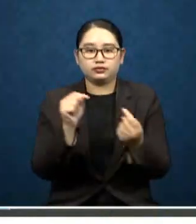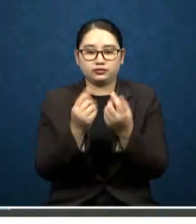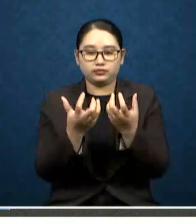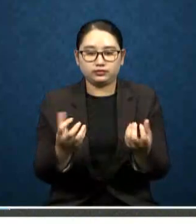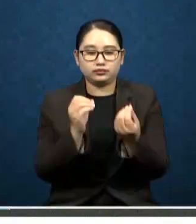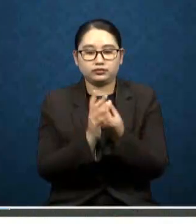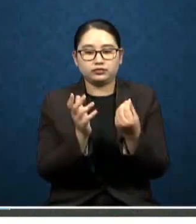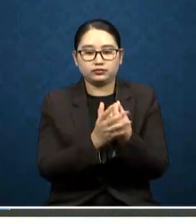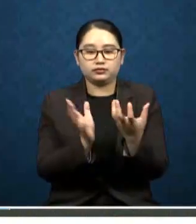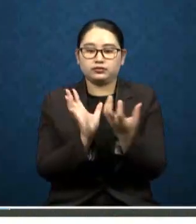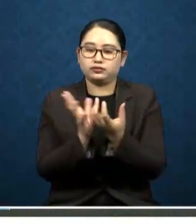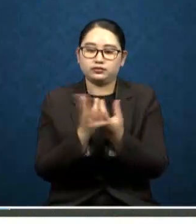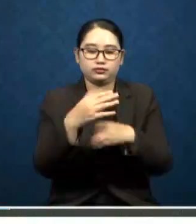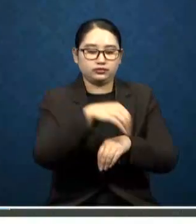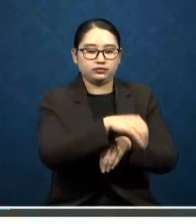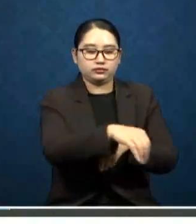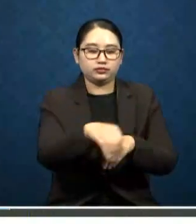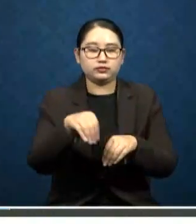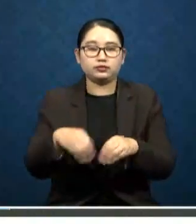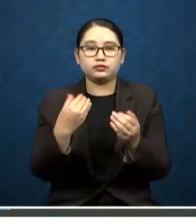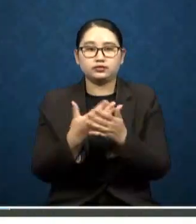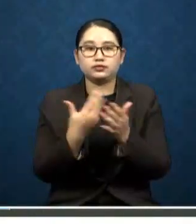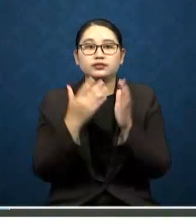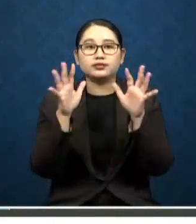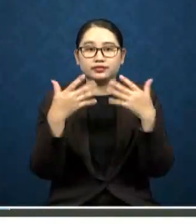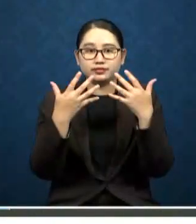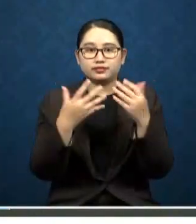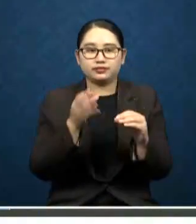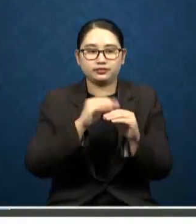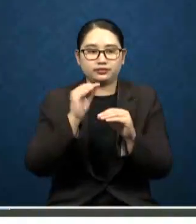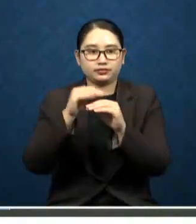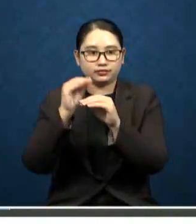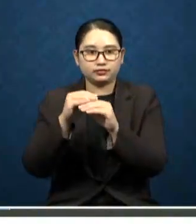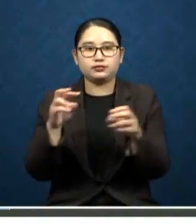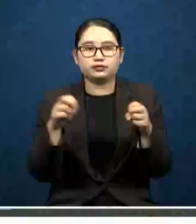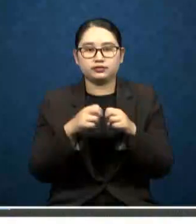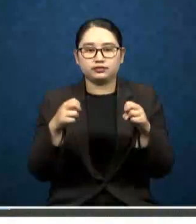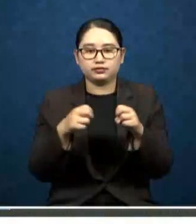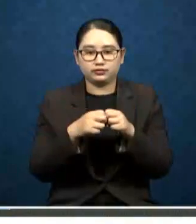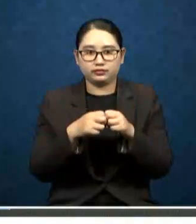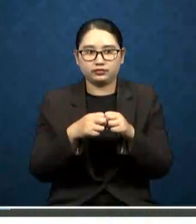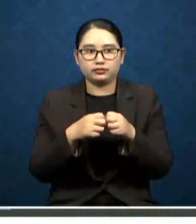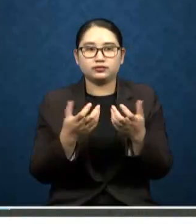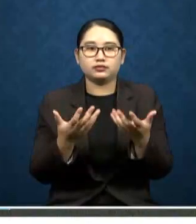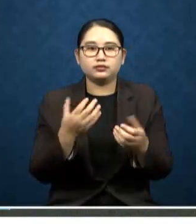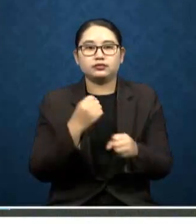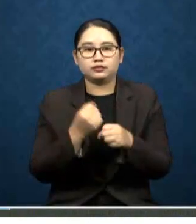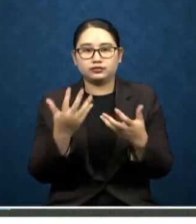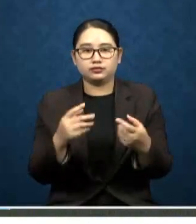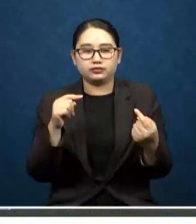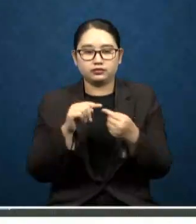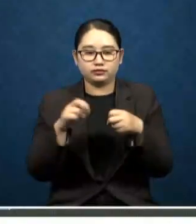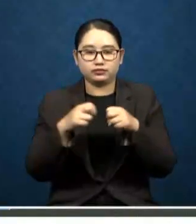ปลูกเพิ่มรายได้ต่อหัวช่วยลดปัญหาปากท้องอันเป็นเหตุแห่ง